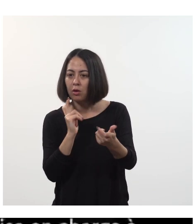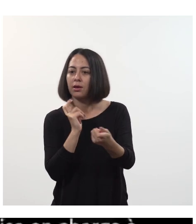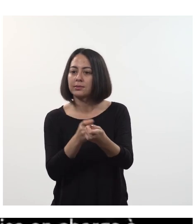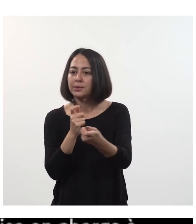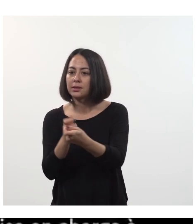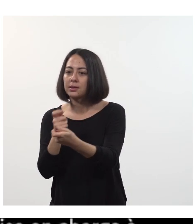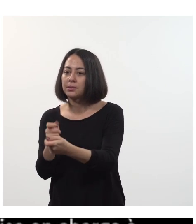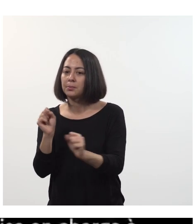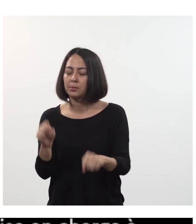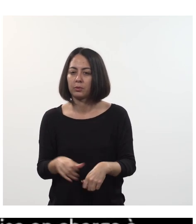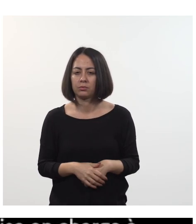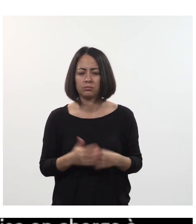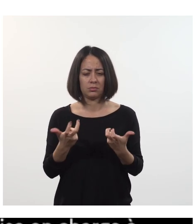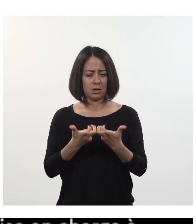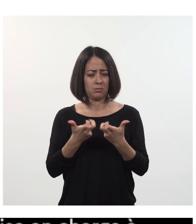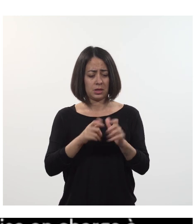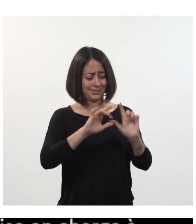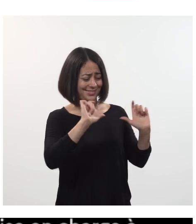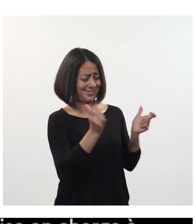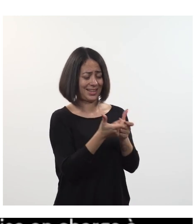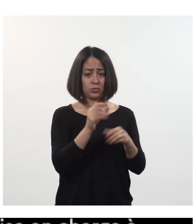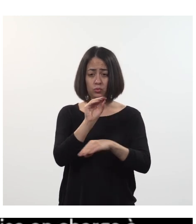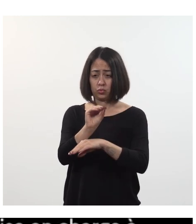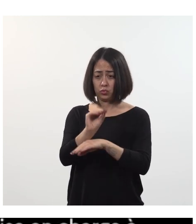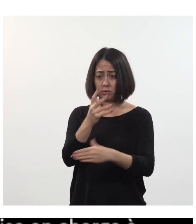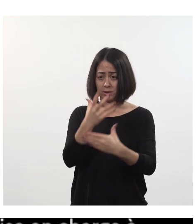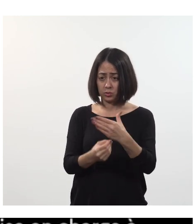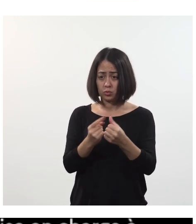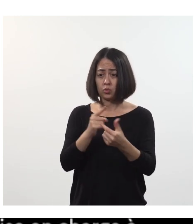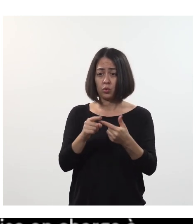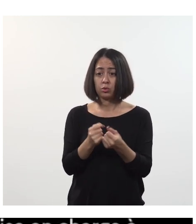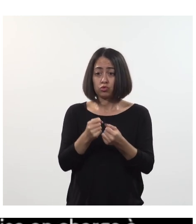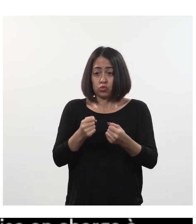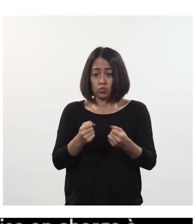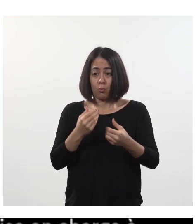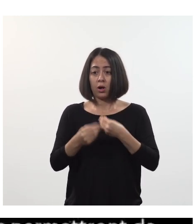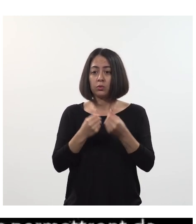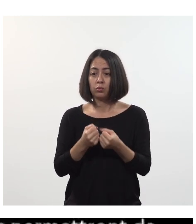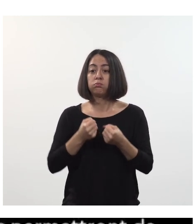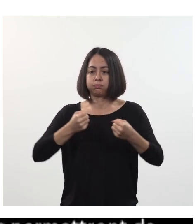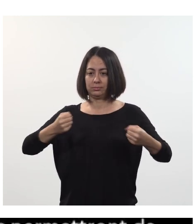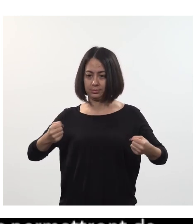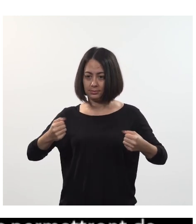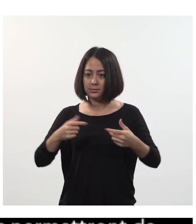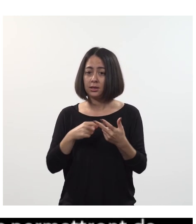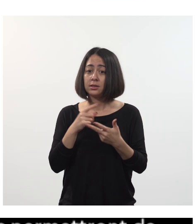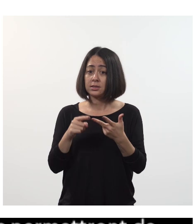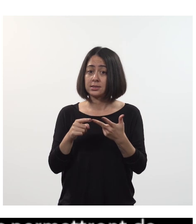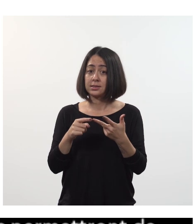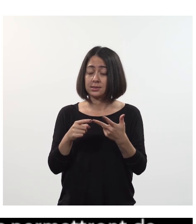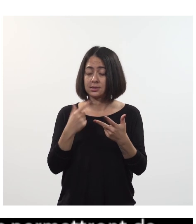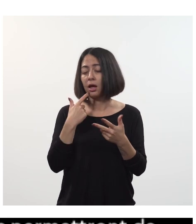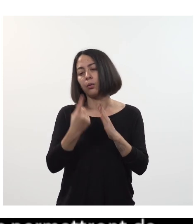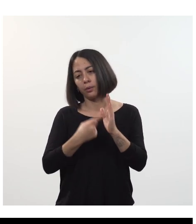pour exemple, les diagnostics de la dénutrition, surpoids et obésité, dont je ne reviendrai pas dessus.